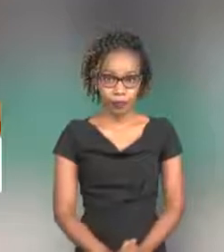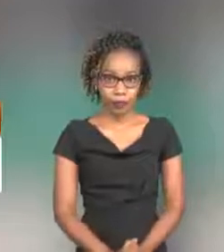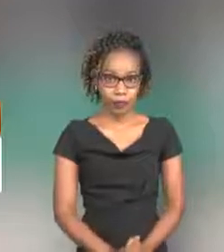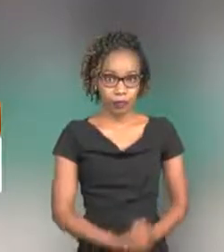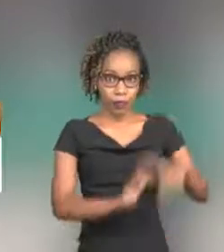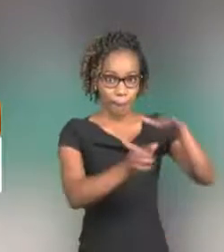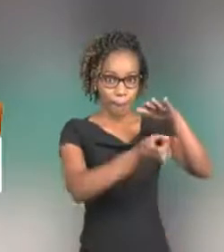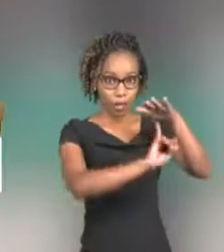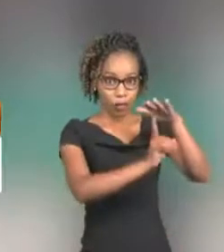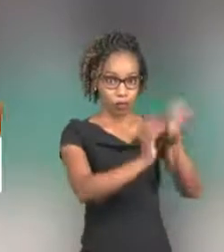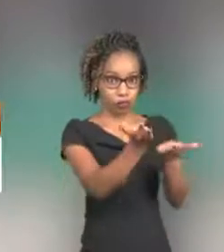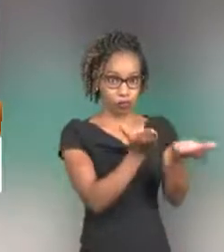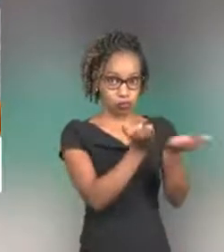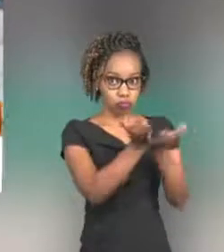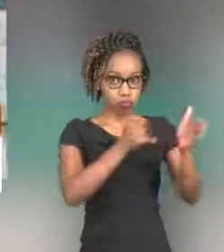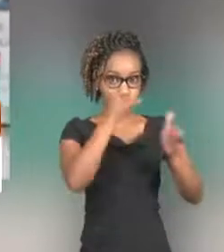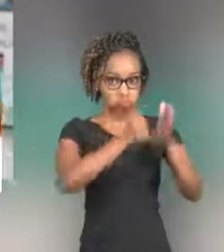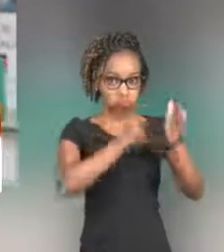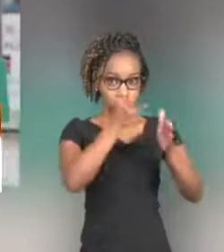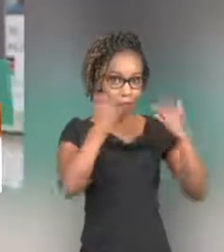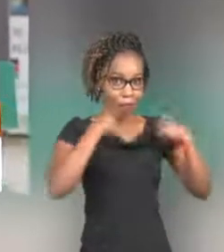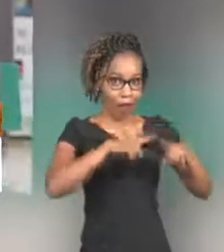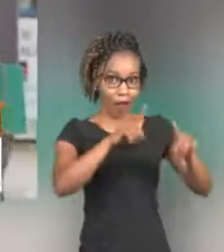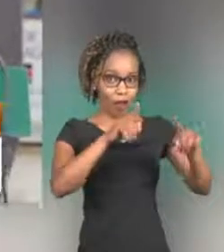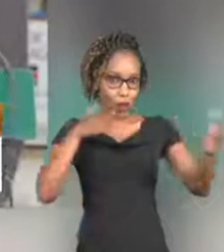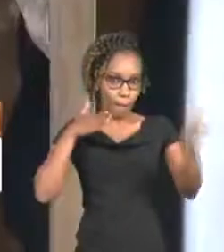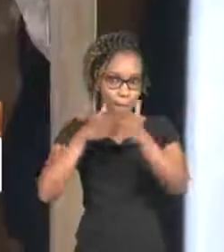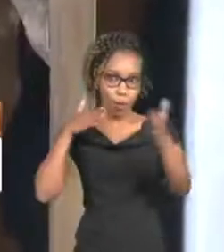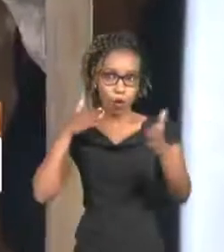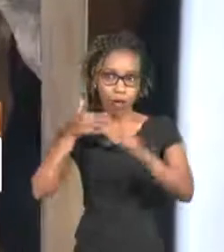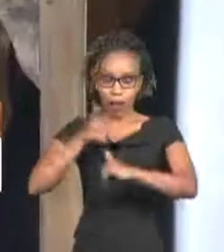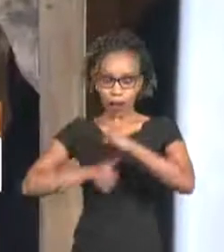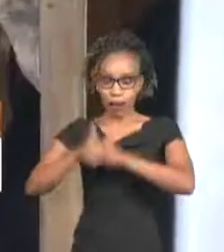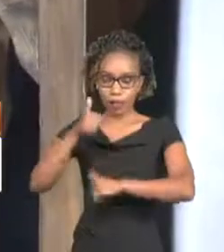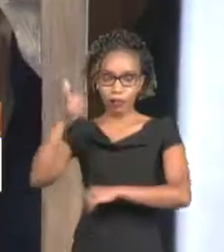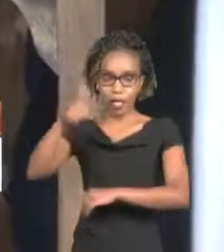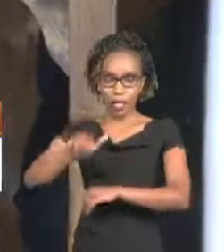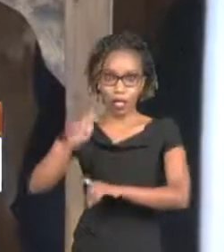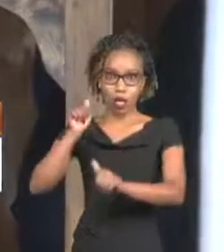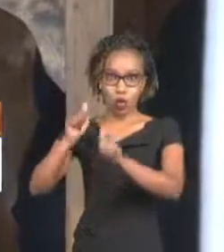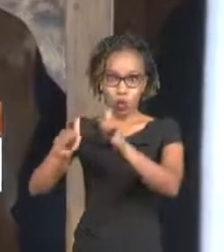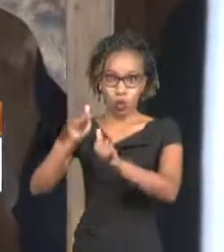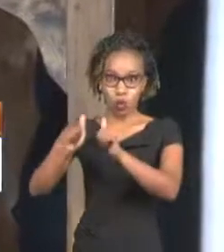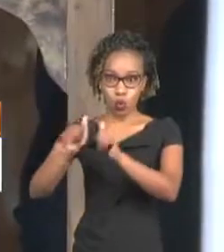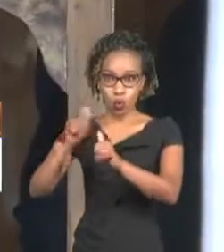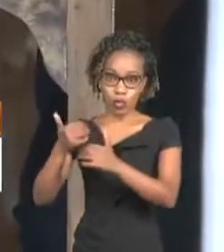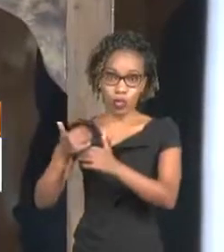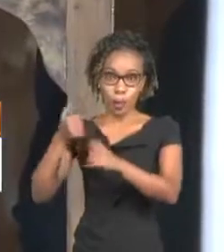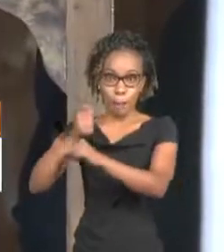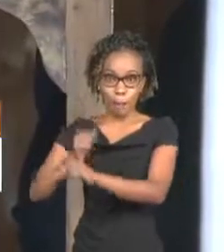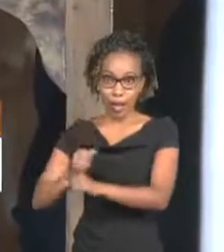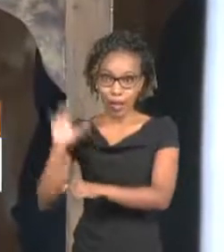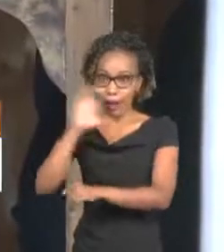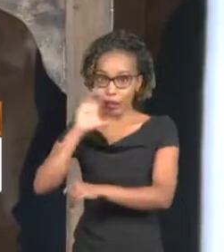Waziri wa Biashara na Viwanda Betty Maina ametangaza kupigwa marufuku kwa shughuli yoyote itakayosababisha wateja kukaribiana